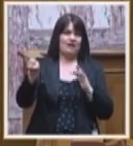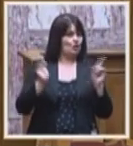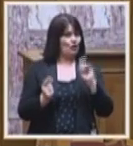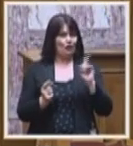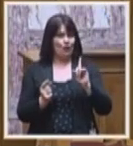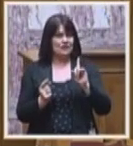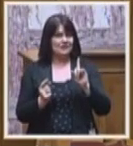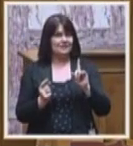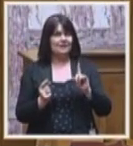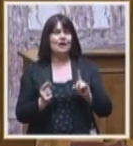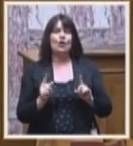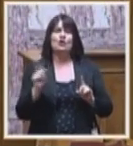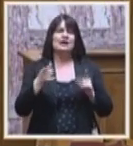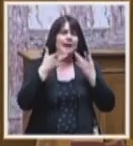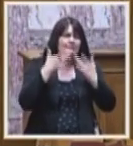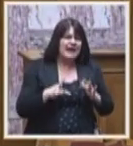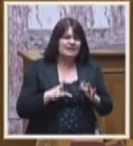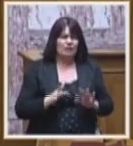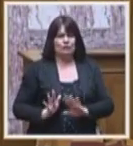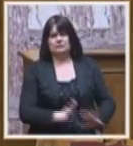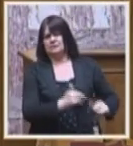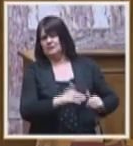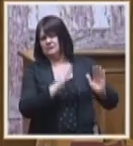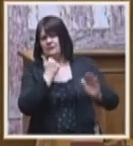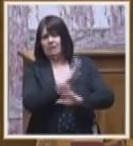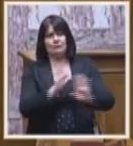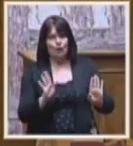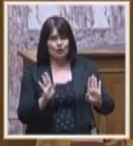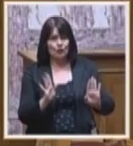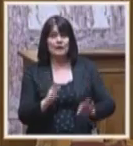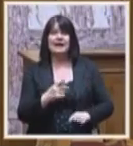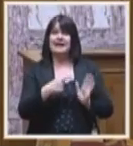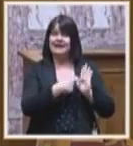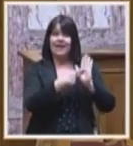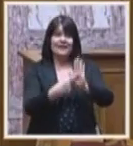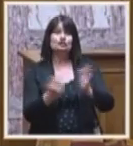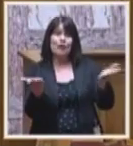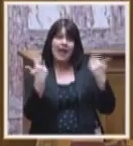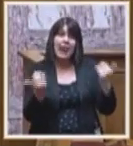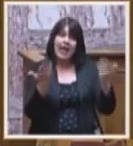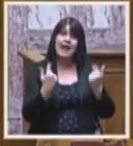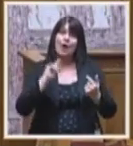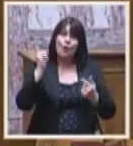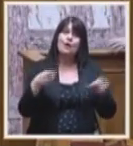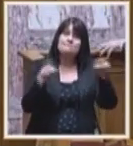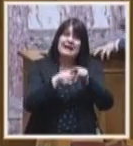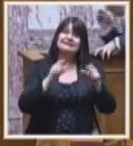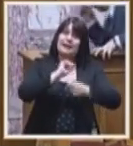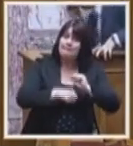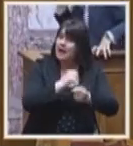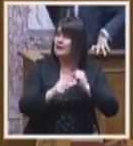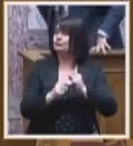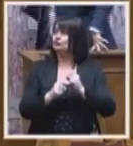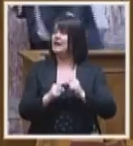Όχι για να παραιτηθώ από οποιαδήποτε μάχη. Αλλά για να πω σε όλους, ελάτε να δώσουμε τη μάχη μαζί.